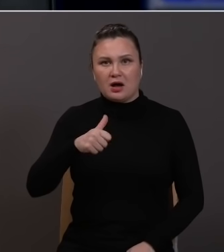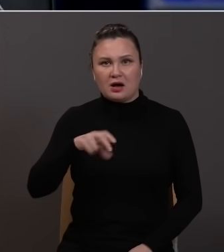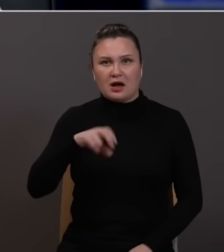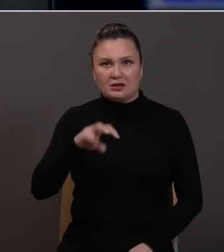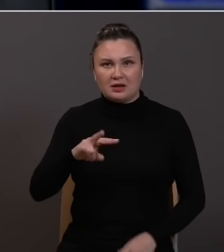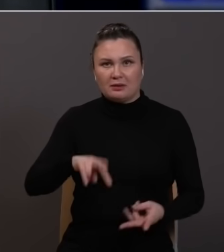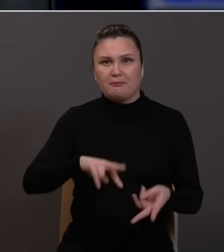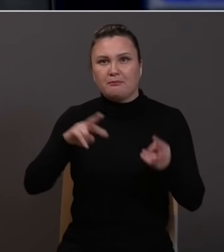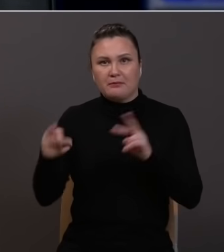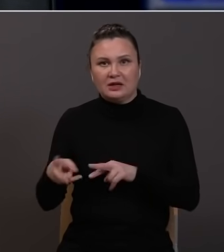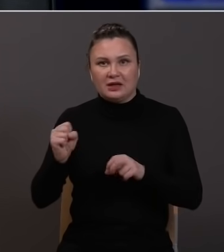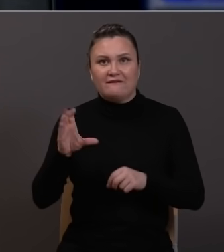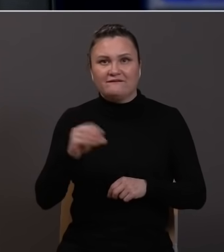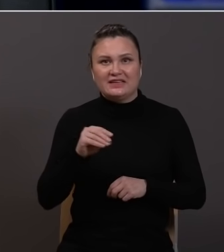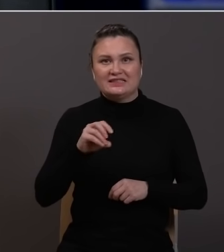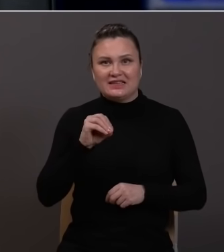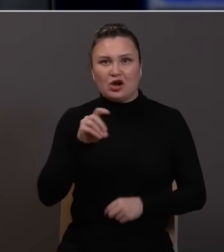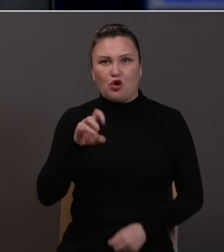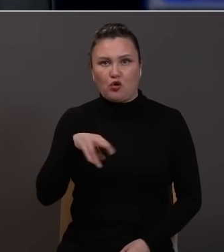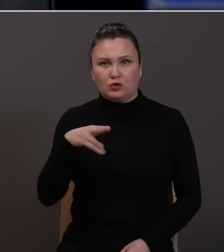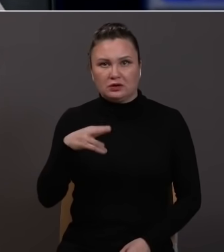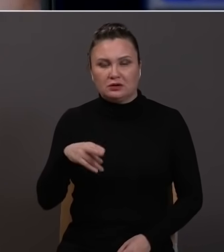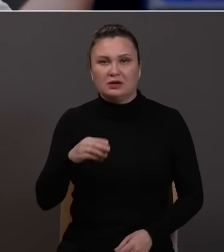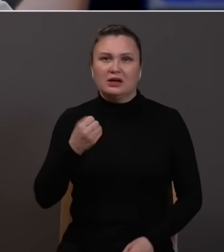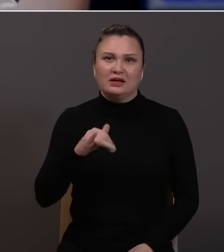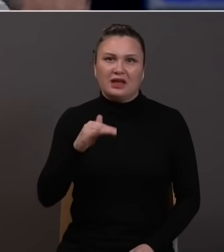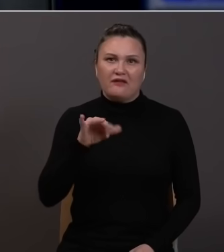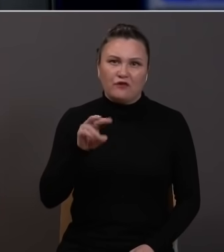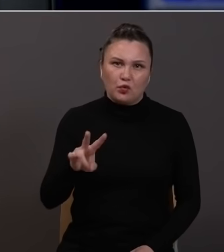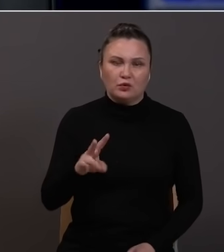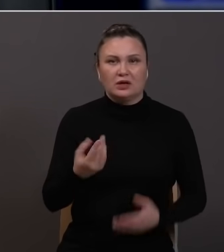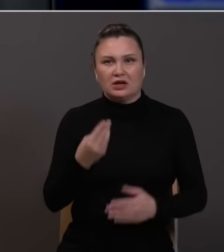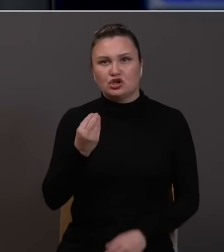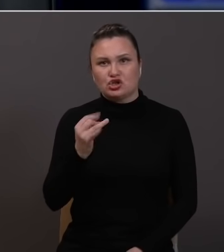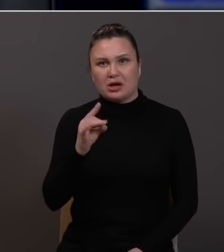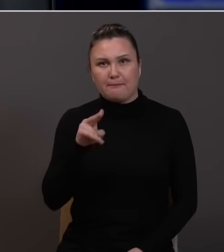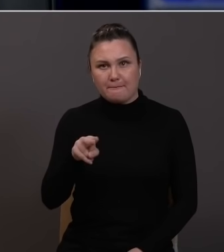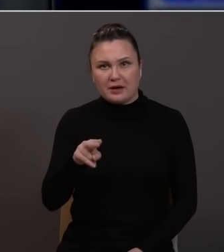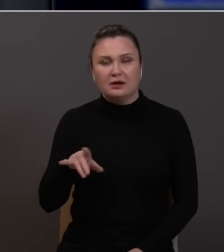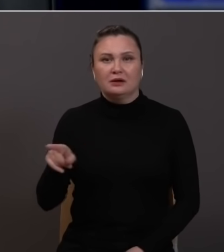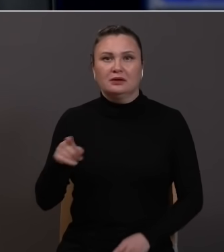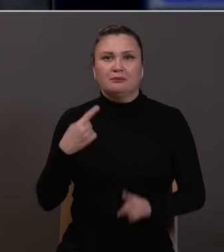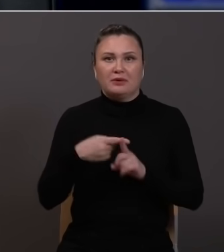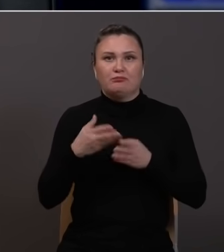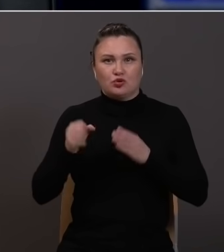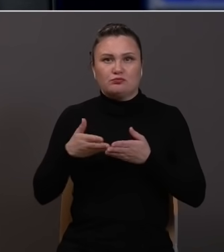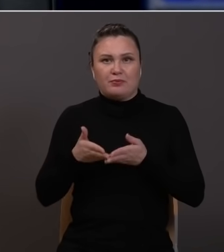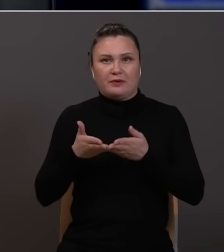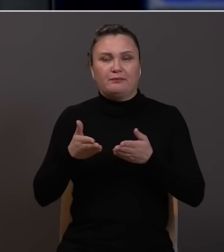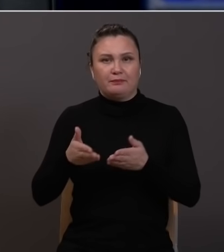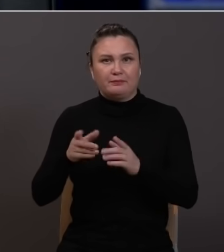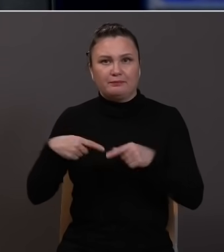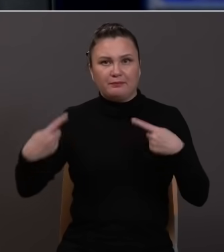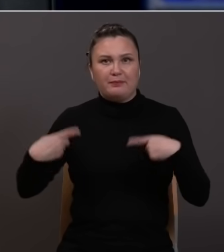В Магадане пересаживаемся на вездеходы типа «Тайфуна», типа «Шерпа» большие, с положительной плавучестью. На них по